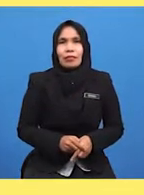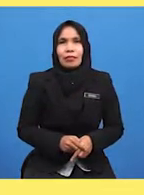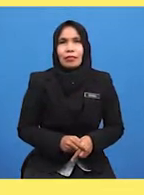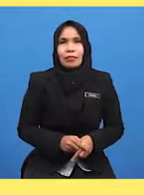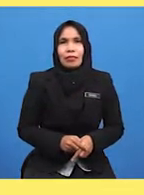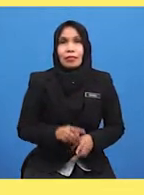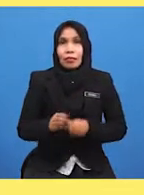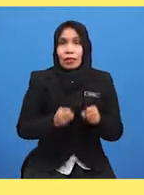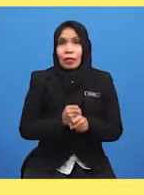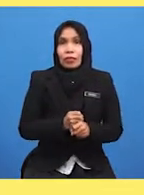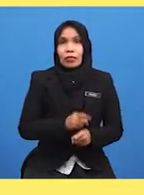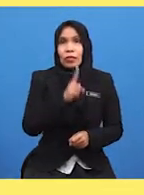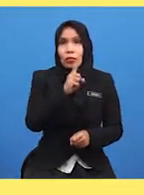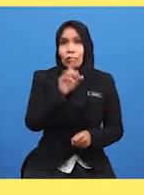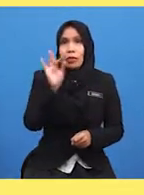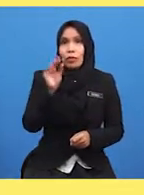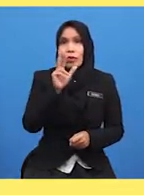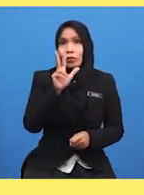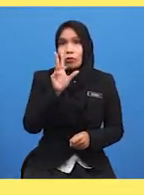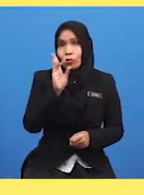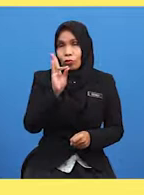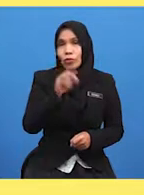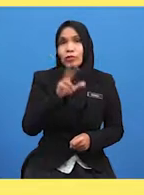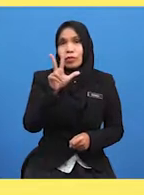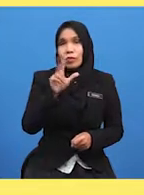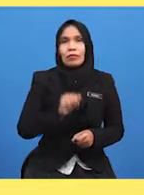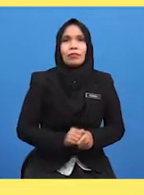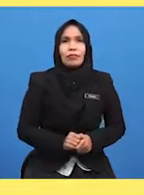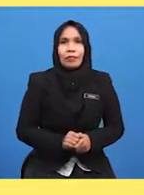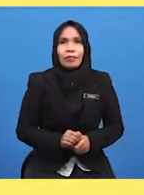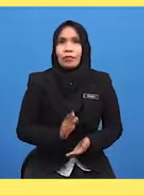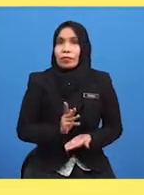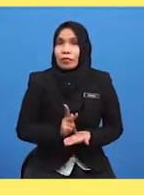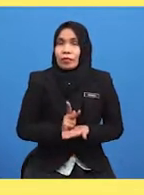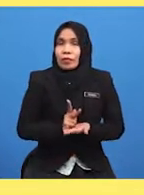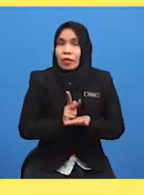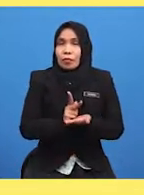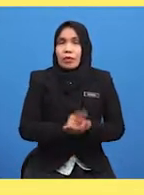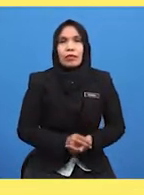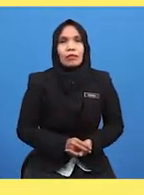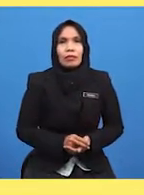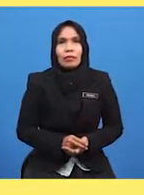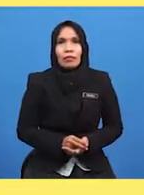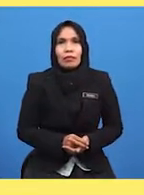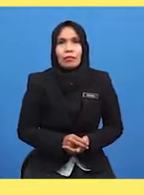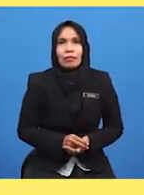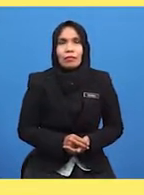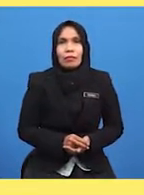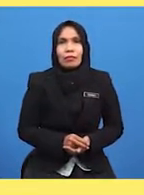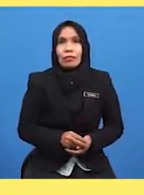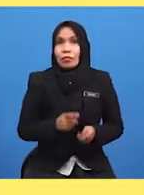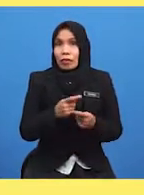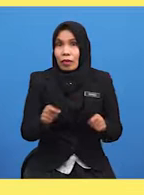kapal dagang British di Selangor kapal dagang ini dalam perjalanan dari pulau Pinang kemelak ke telah